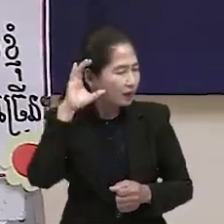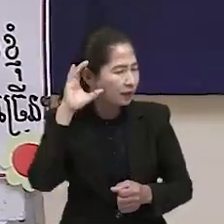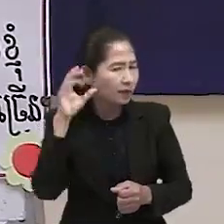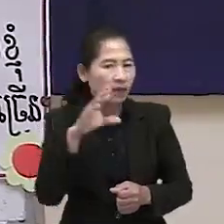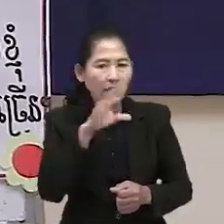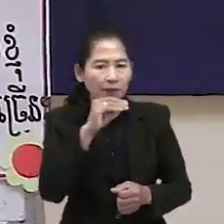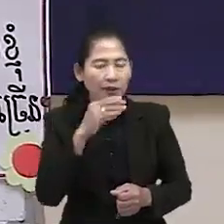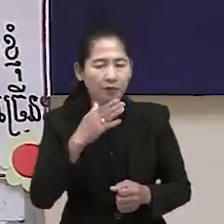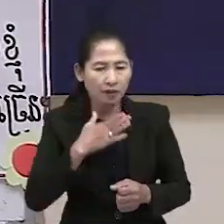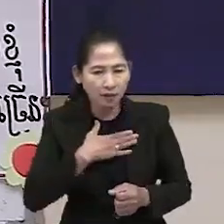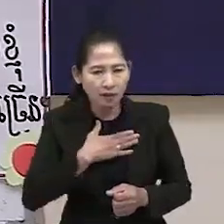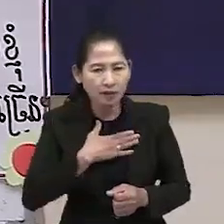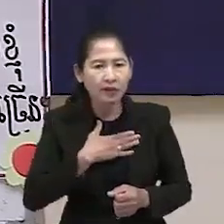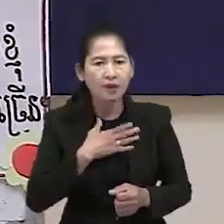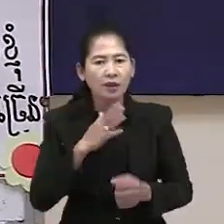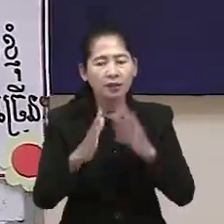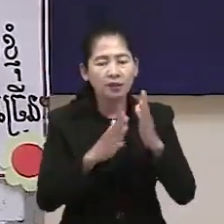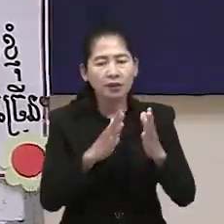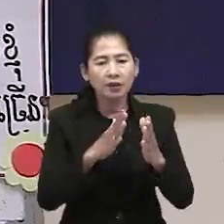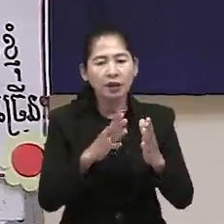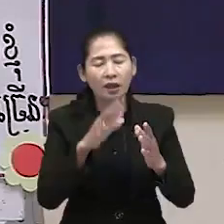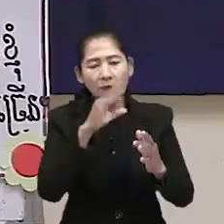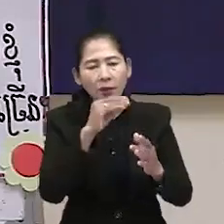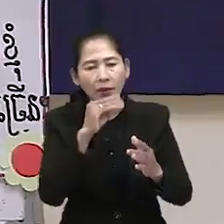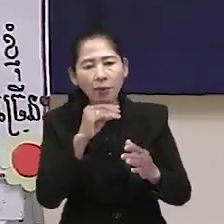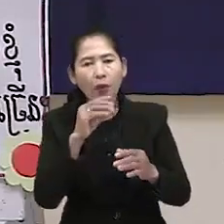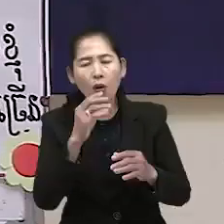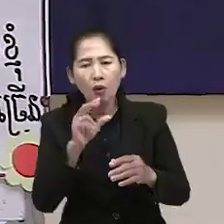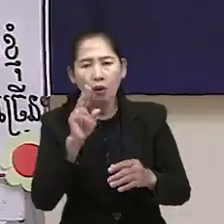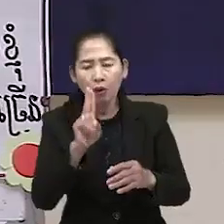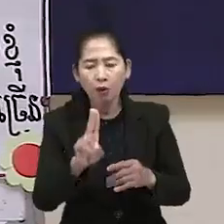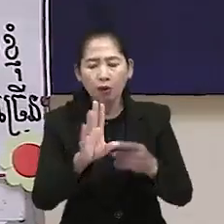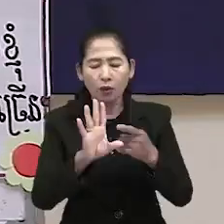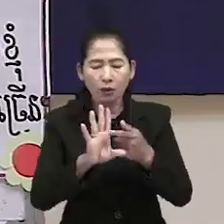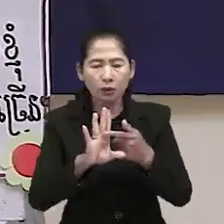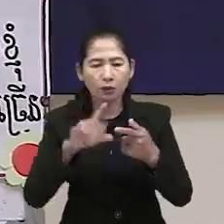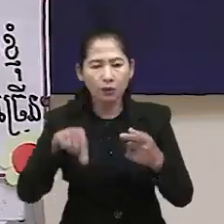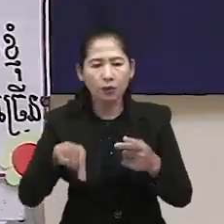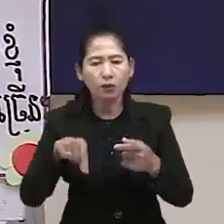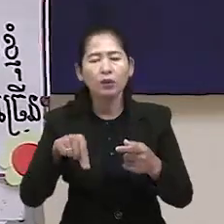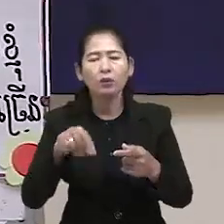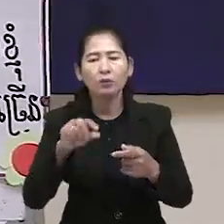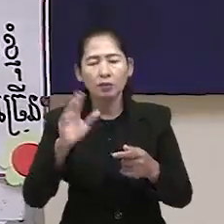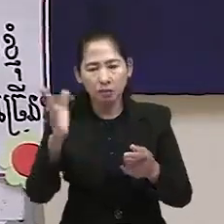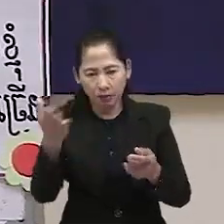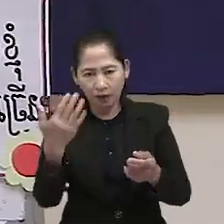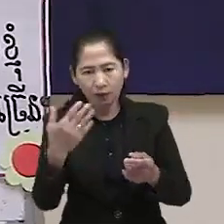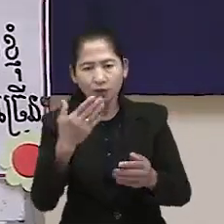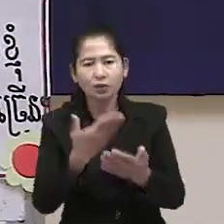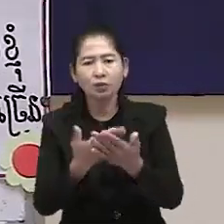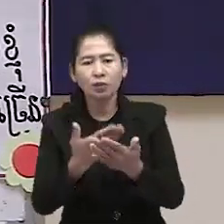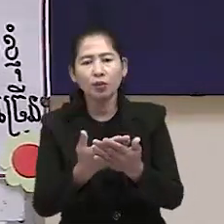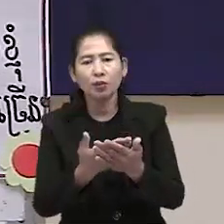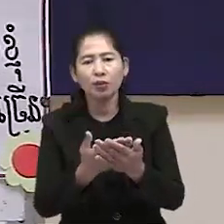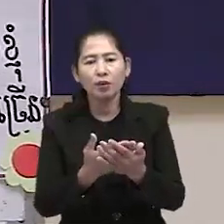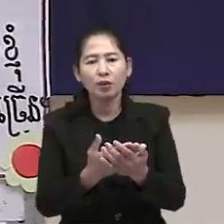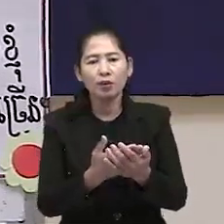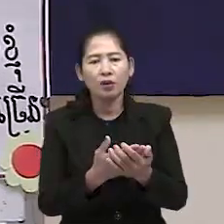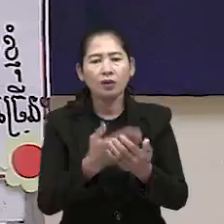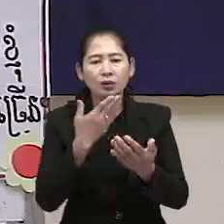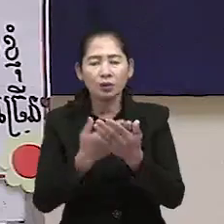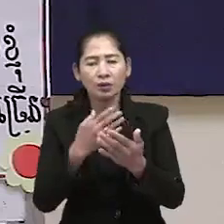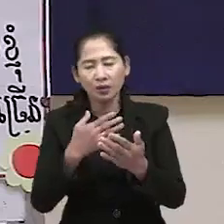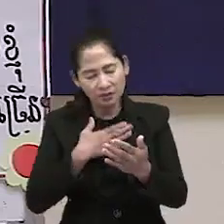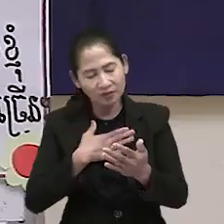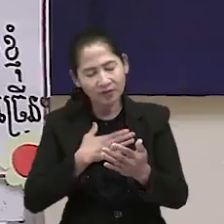ងណាស្ដាប់ភាសាសញ្ញាឬមកក៏យើងអាចនិយាយទៅហៅអ៊ុកអ៊ុកអ៊ុកអ៊ុកអញ្ចឹងមកដឹងថាអូឈ្មោះដឹងឈ្មោះអញហ្ម